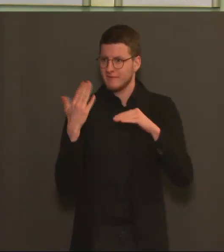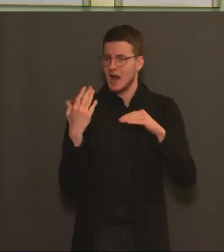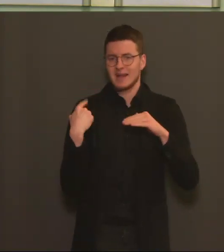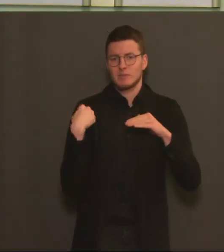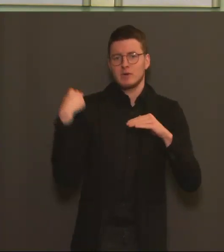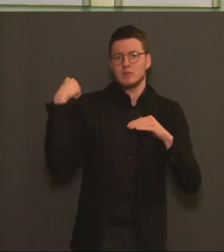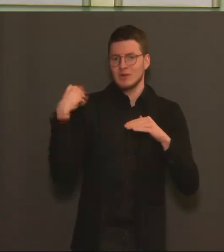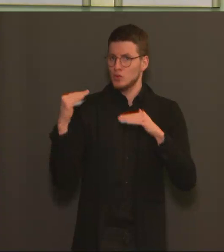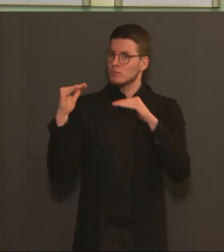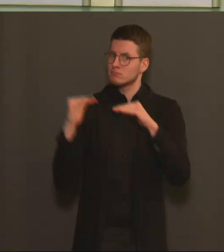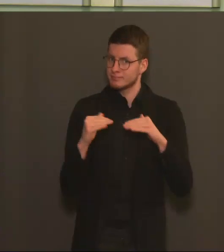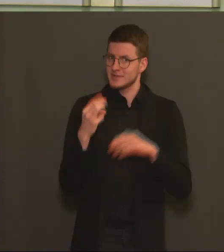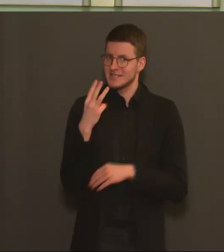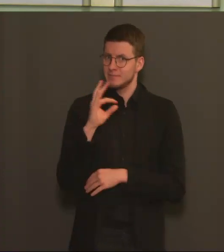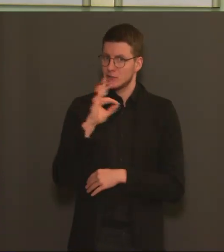week ervoor.